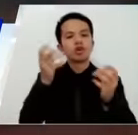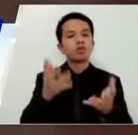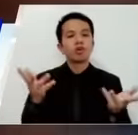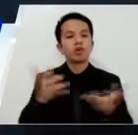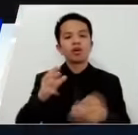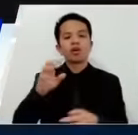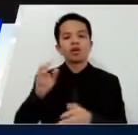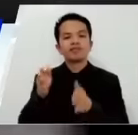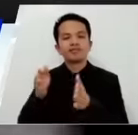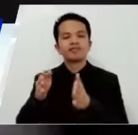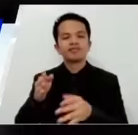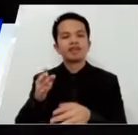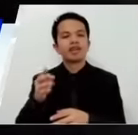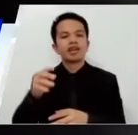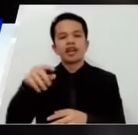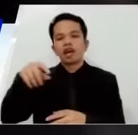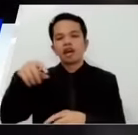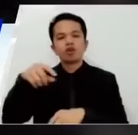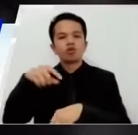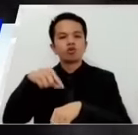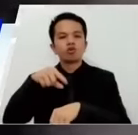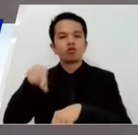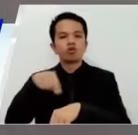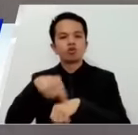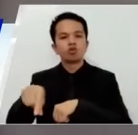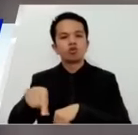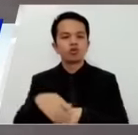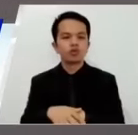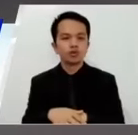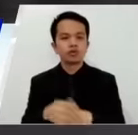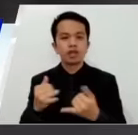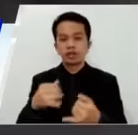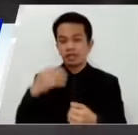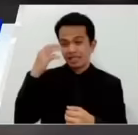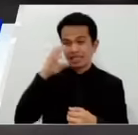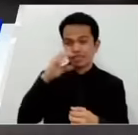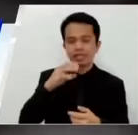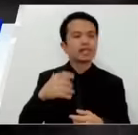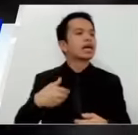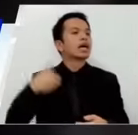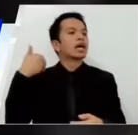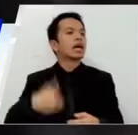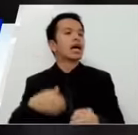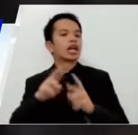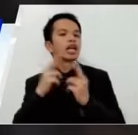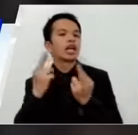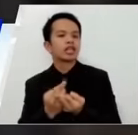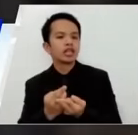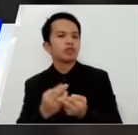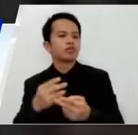EDSA Guadalupe. Yung driver's license yung umabot. Pamangkin ako ni Major